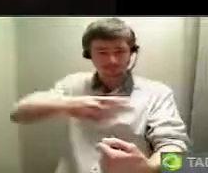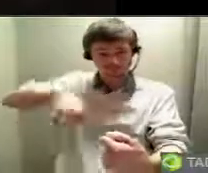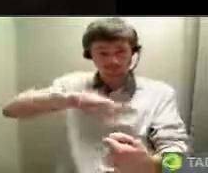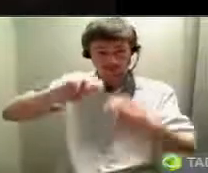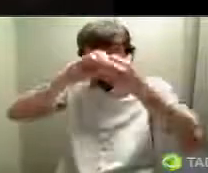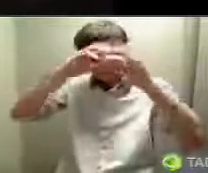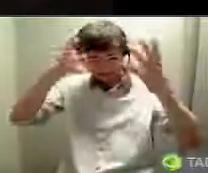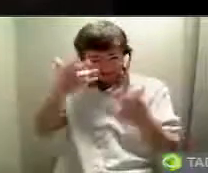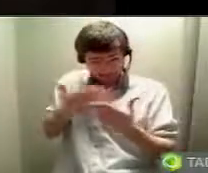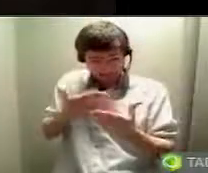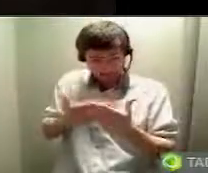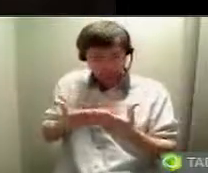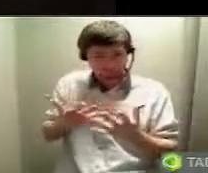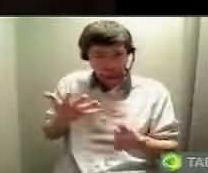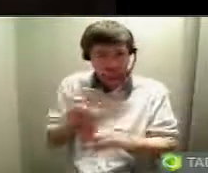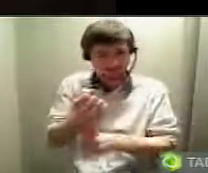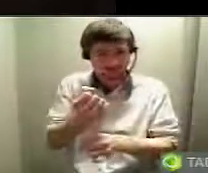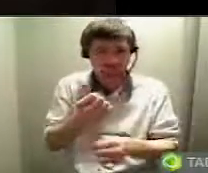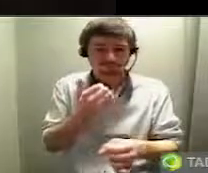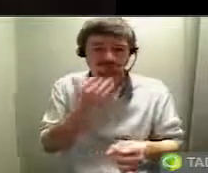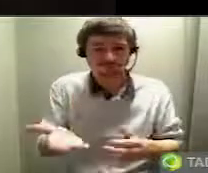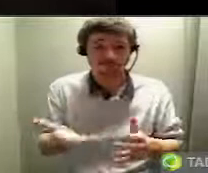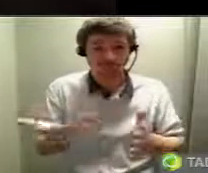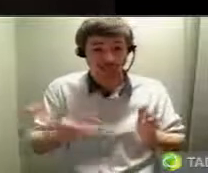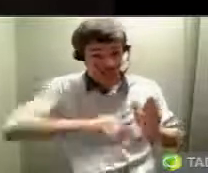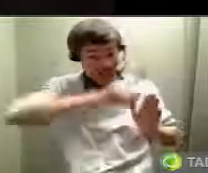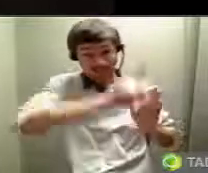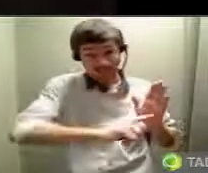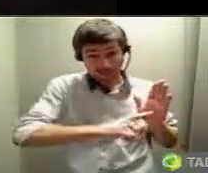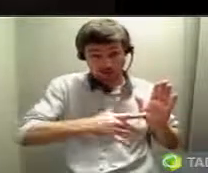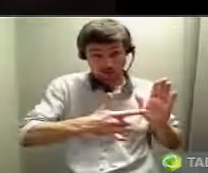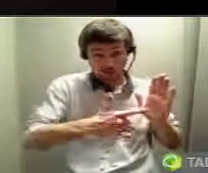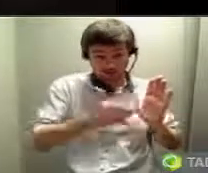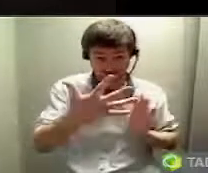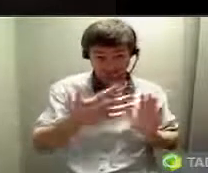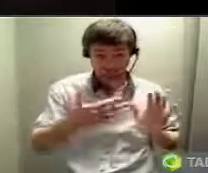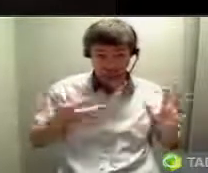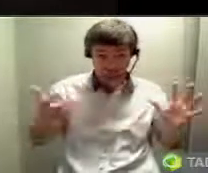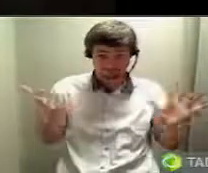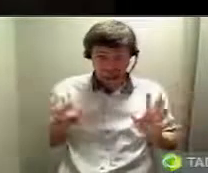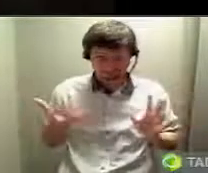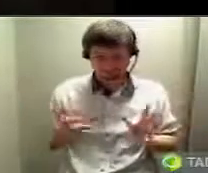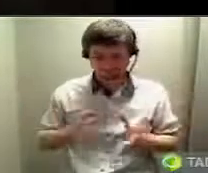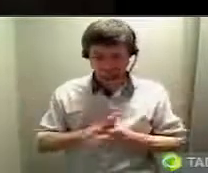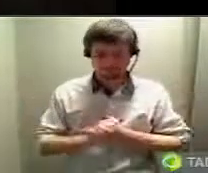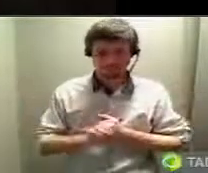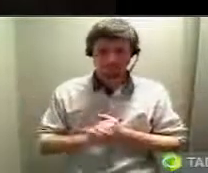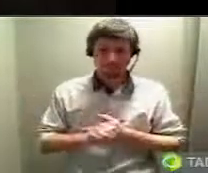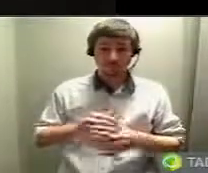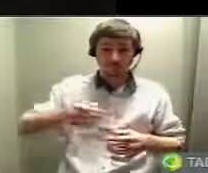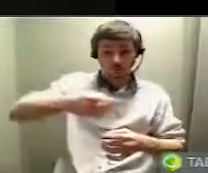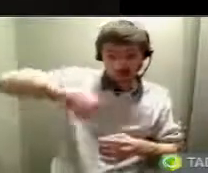le législateur de 2005, et ses suivants, ceux d'aujourd'hui, doivent continuer avec d'autres, avec l'ensemble